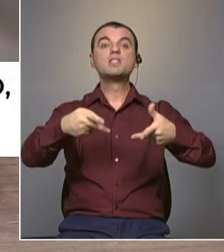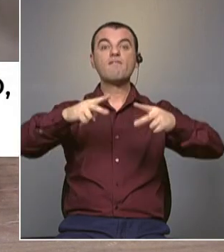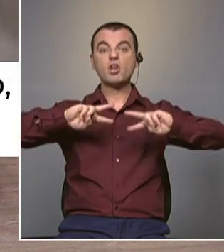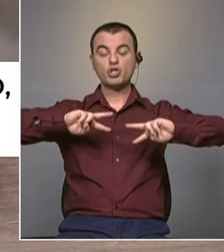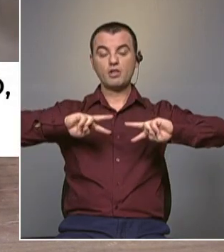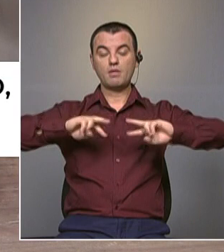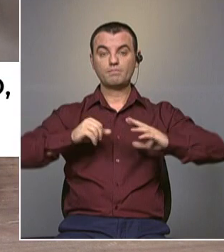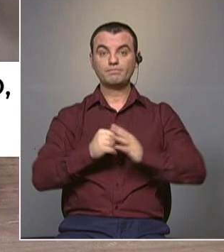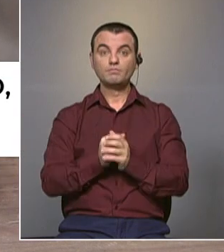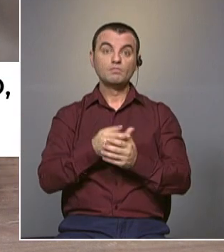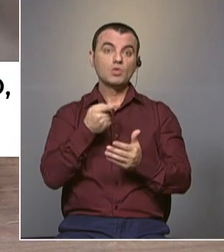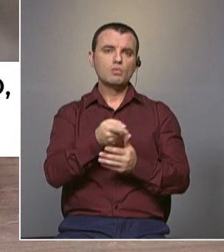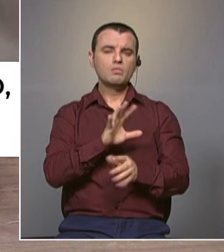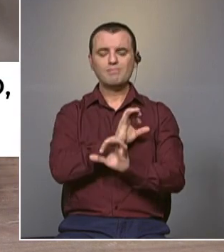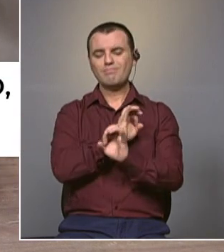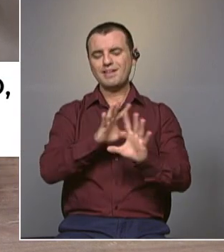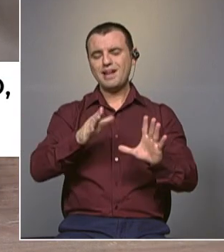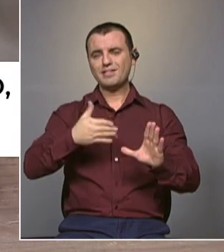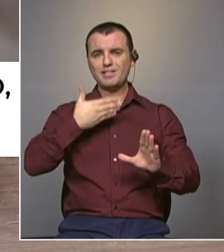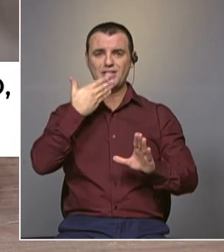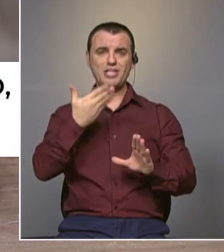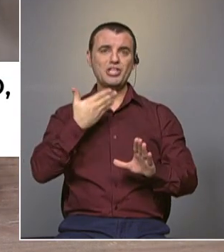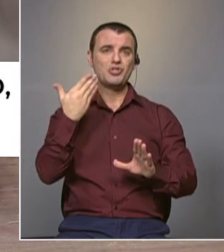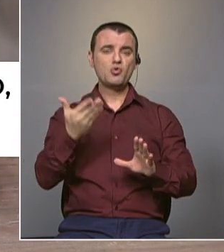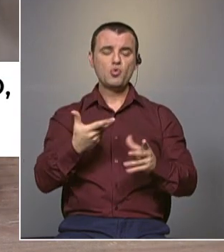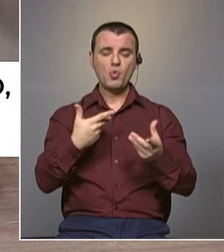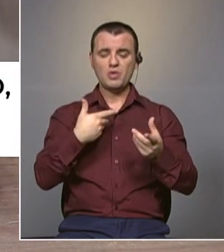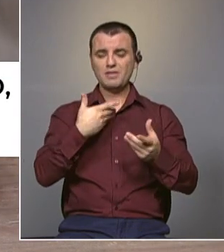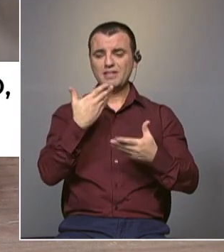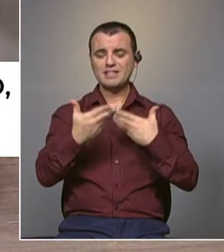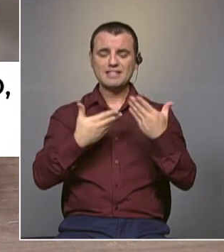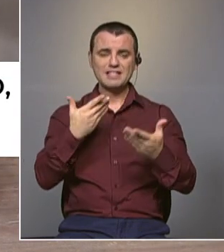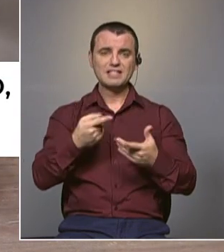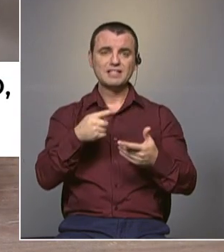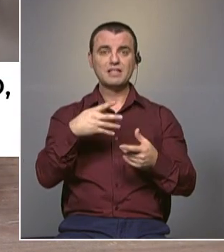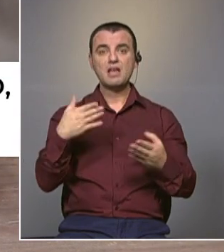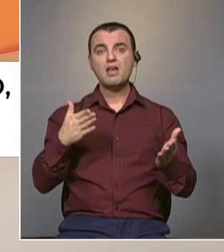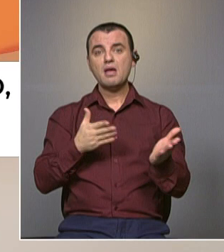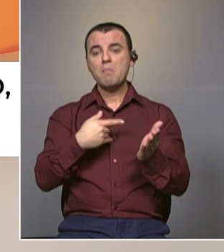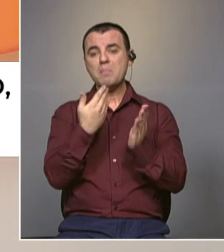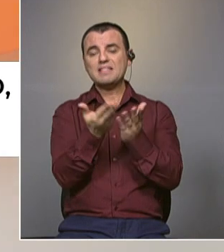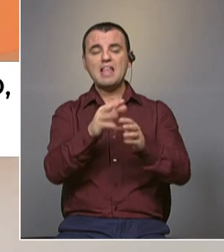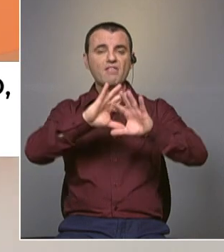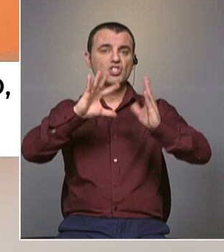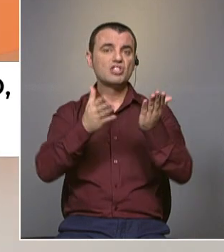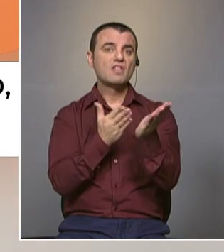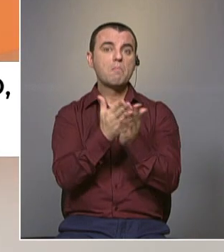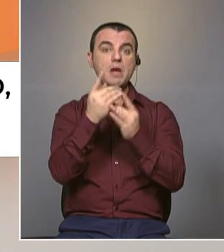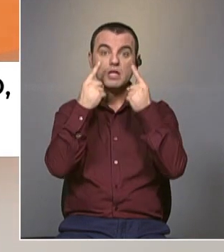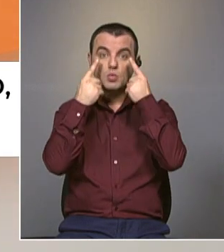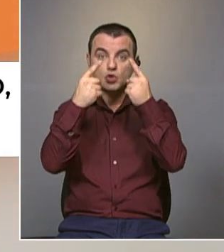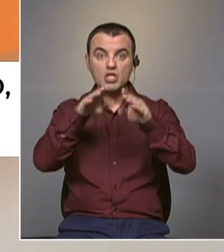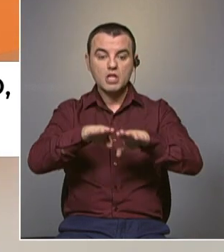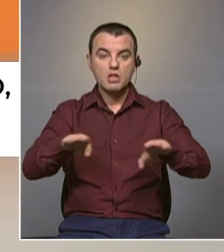Тук има прекрасни истории, представящи света през очите на детето. Любовта, старостта,